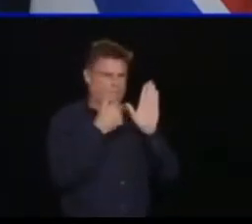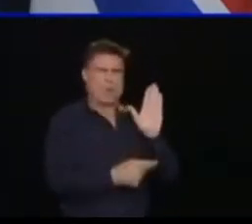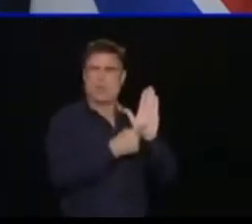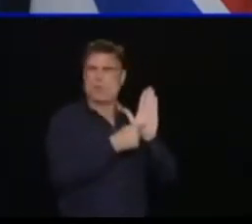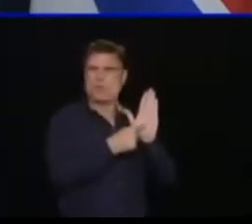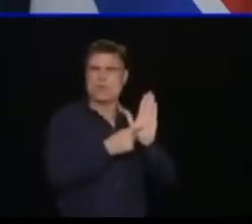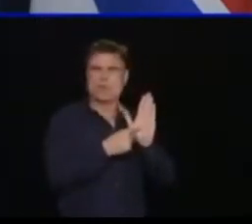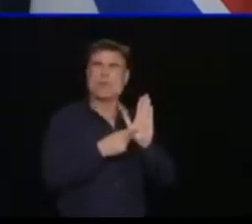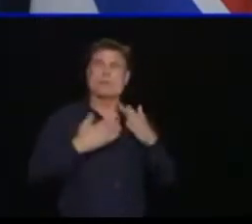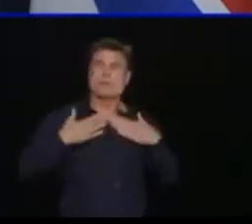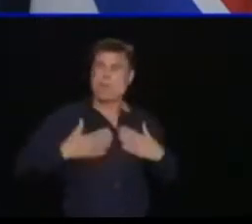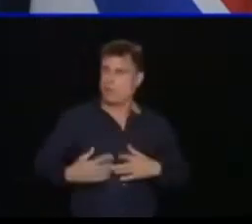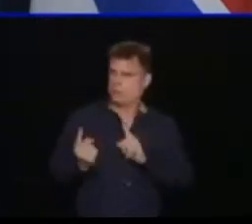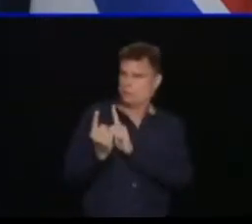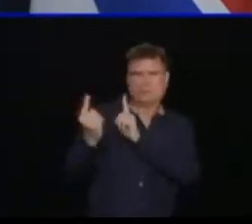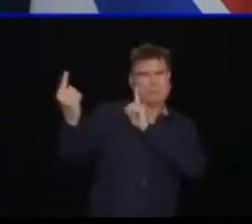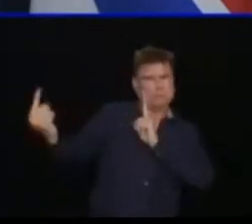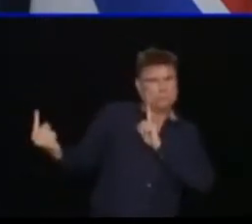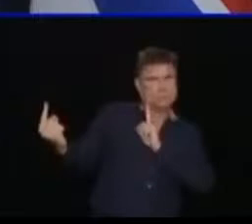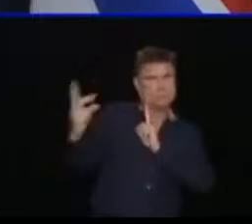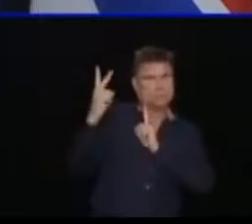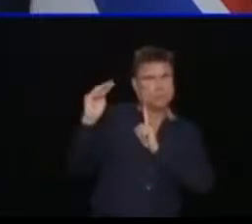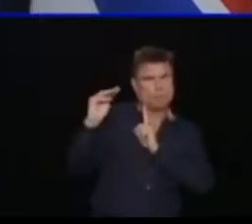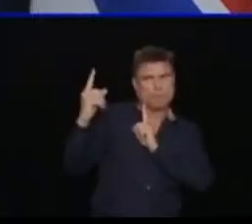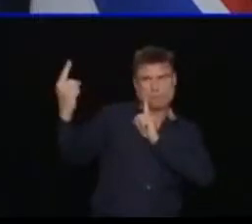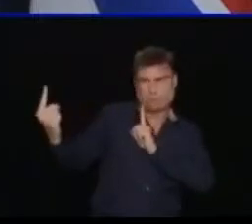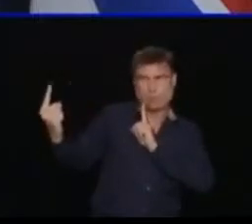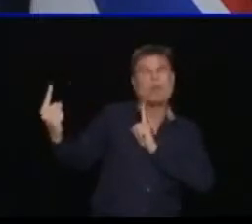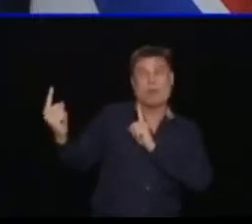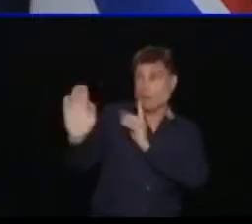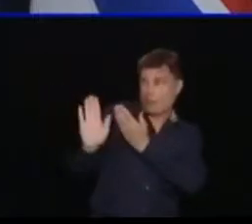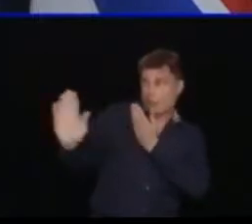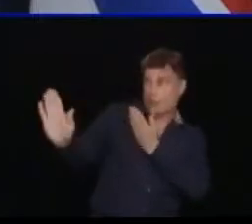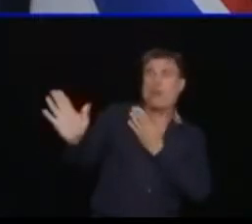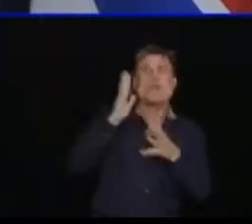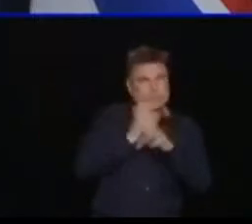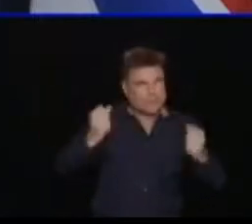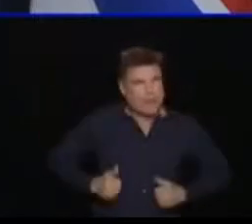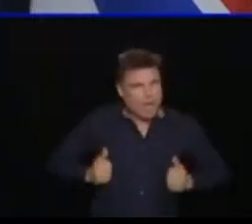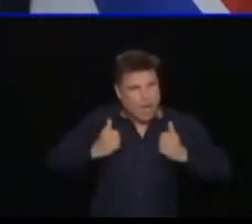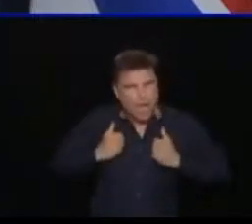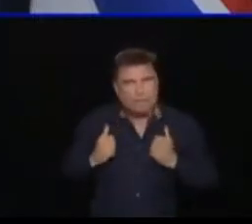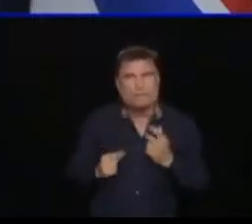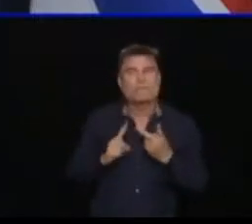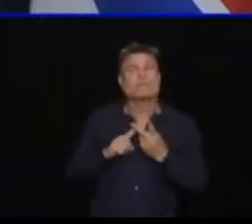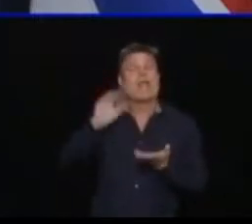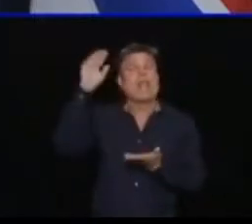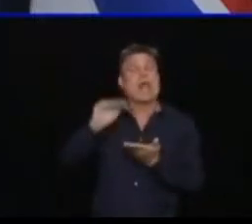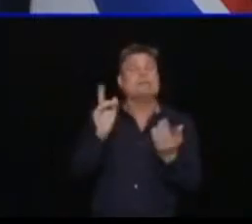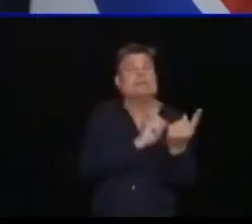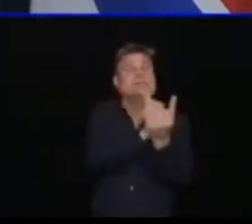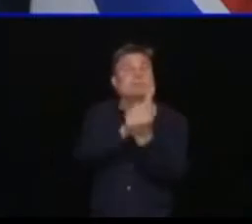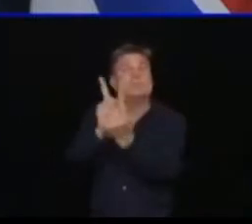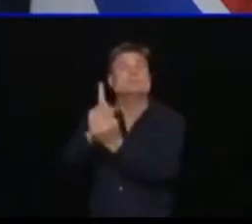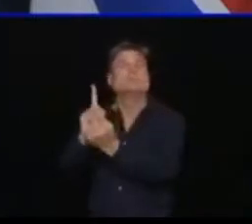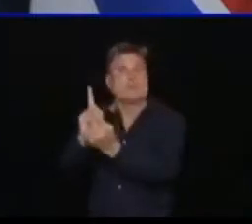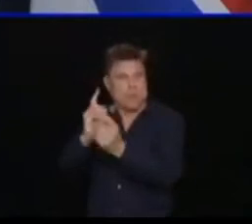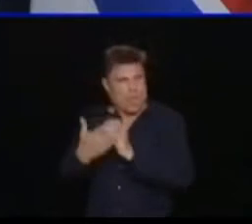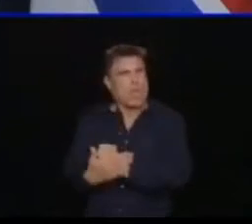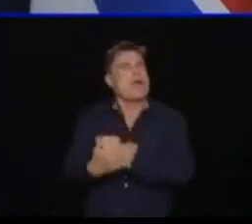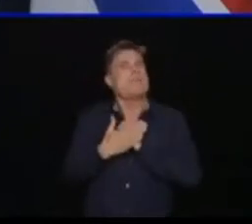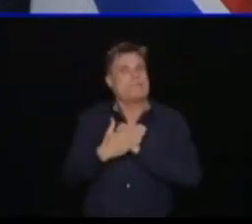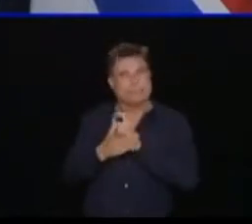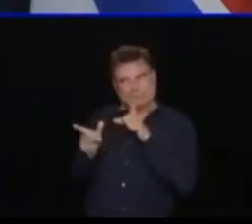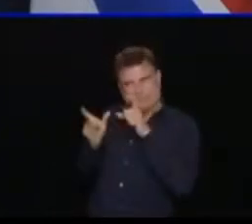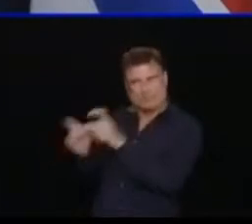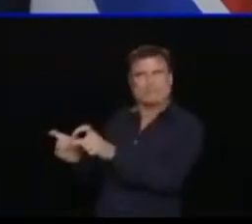南。所以我们希望还是大家始终的保持这个社交距离、安